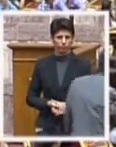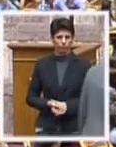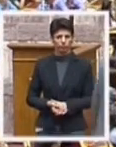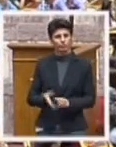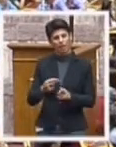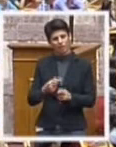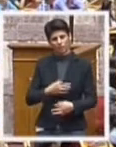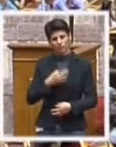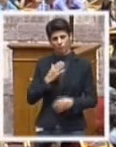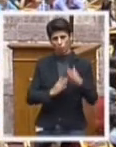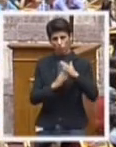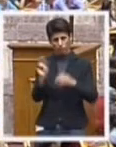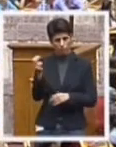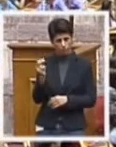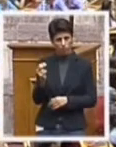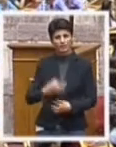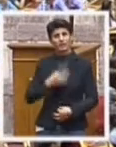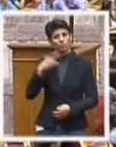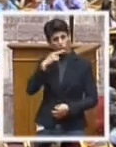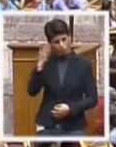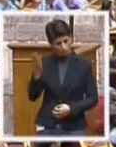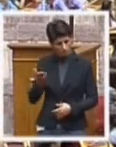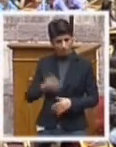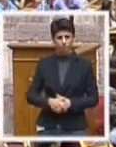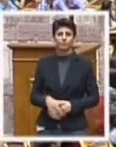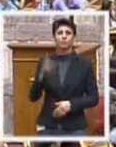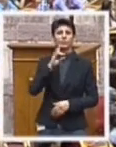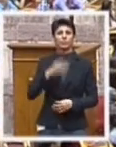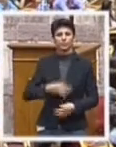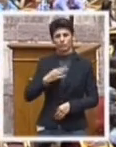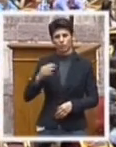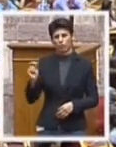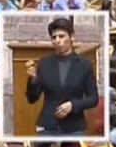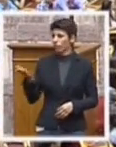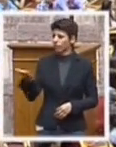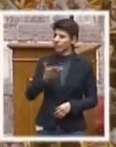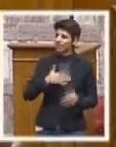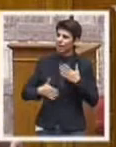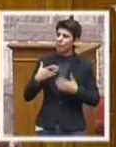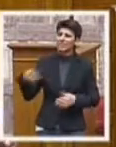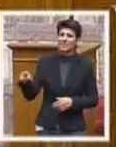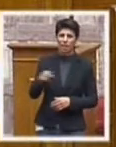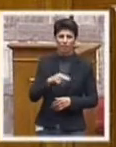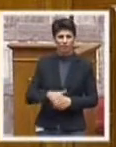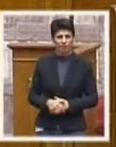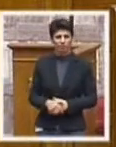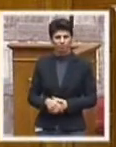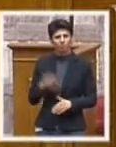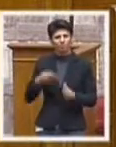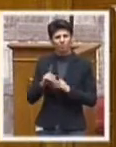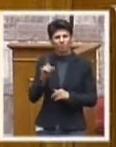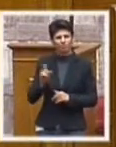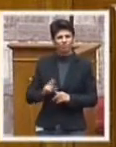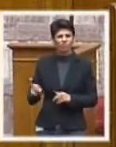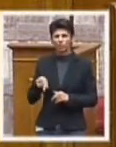Αξιότιμε κύριε Πρόεδρε της Βουλής, κύριε Πρωθυπουργέ, κυρίες και κύριοι βουλευτές, αγαπητοί συνάδελφοι, βιώνοντας μια αβέβαιη και